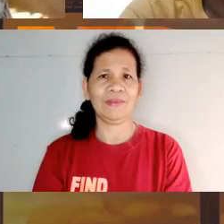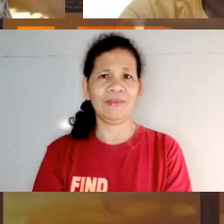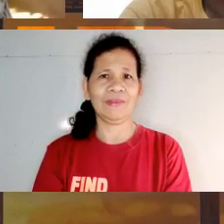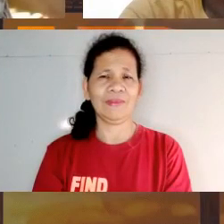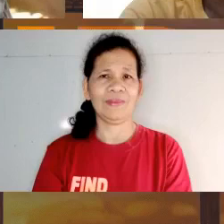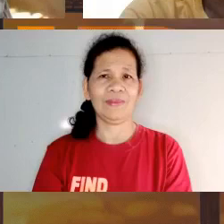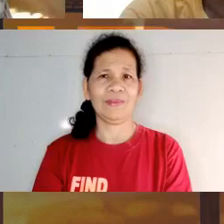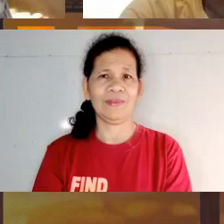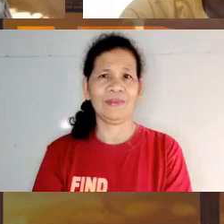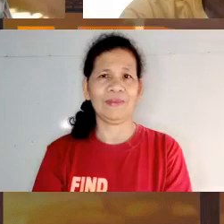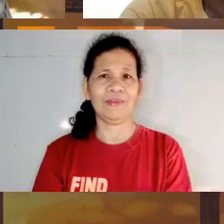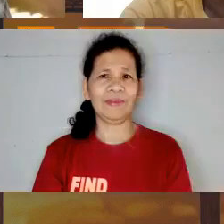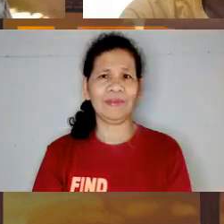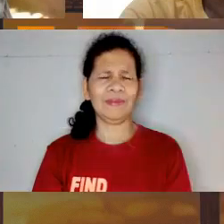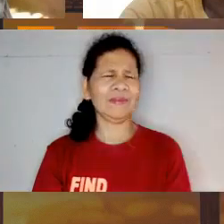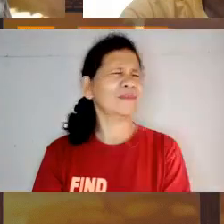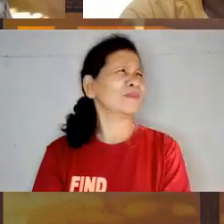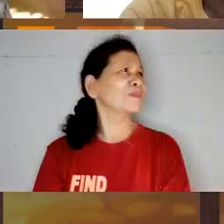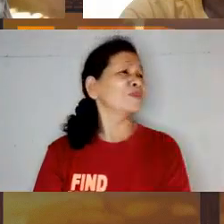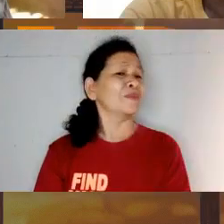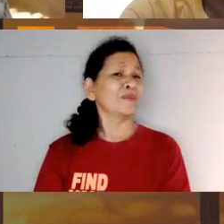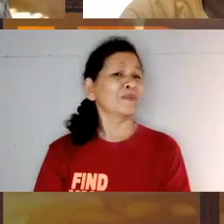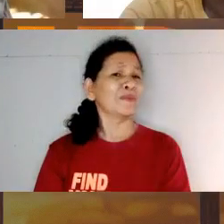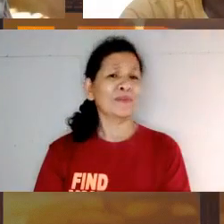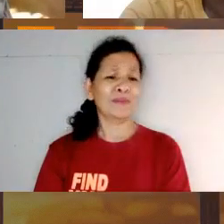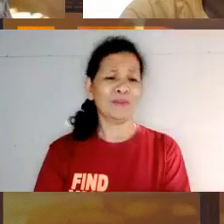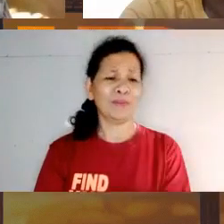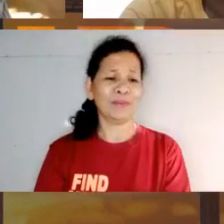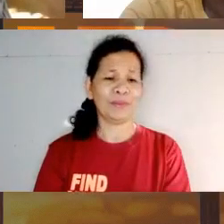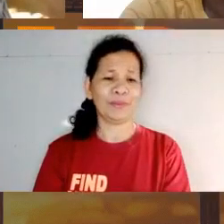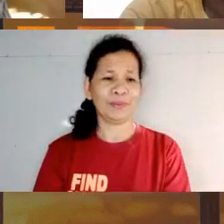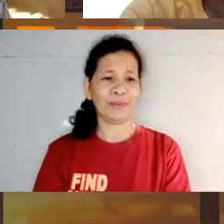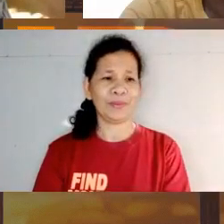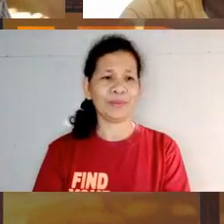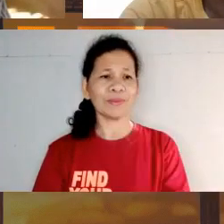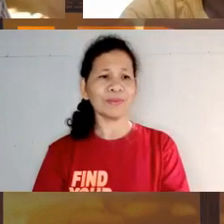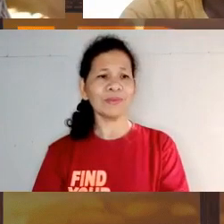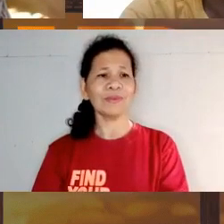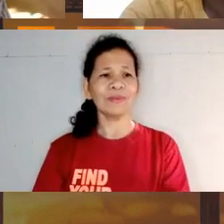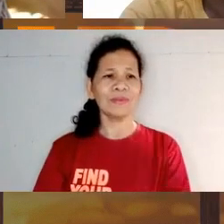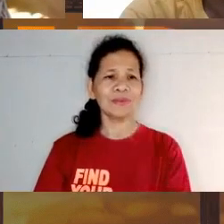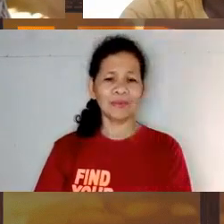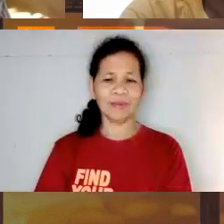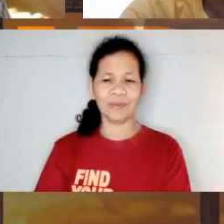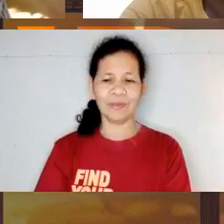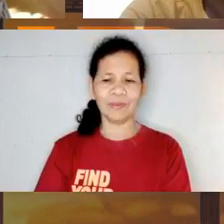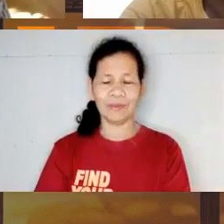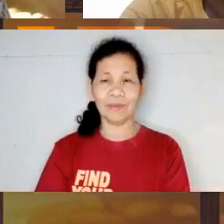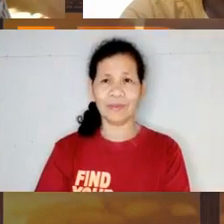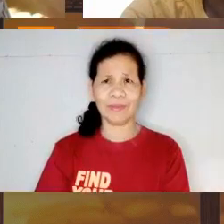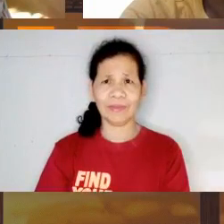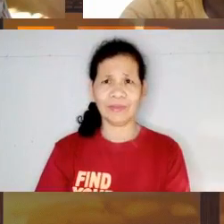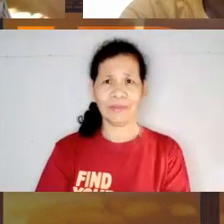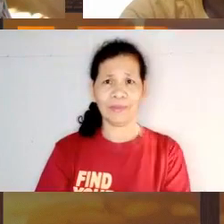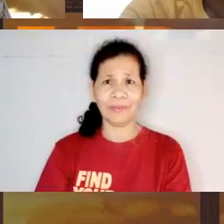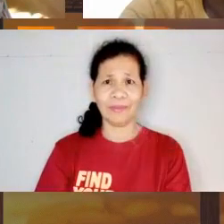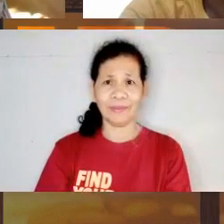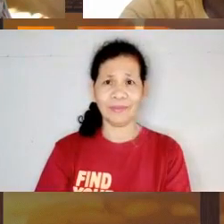I-scroll up, scroll down niyo, scroll down niyo. Nandiyan po yung mga prayer request ng ating viewers.